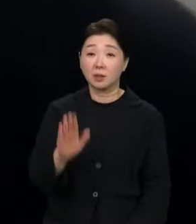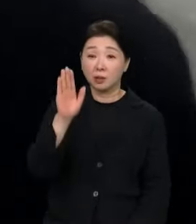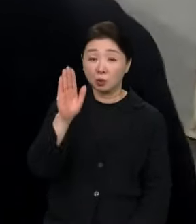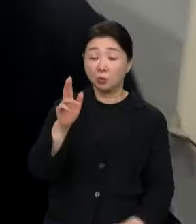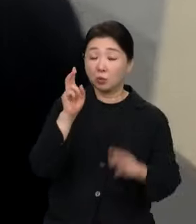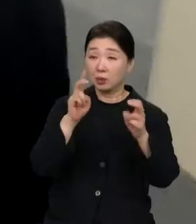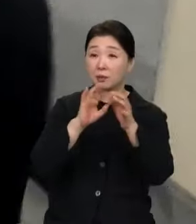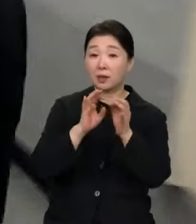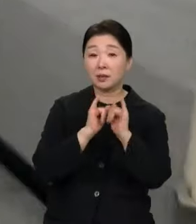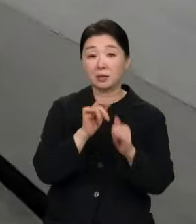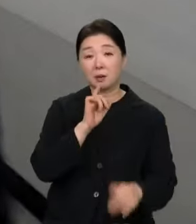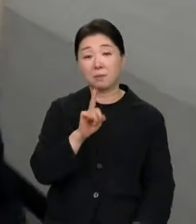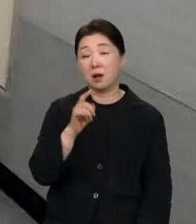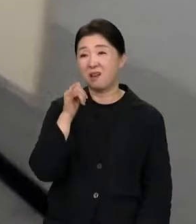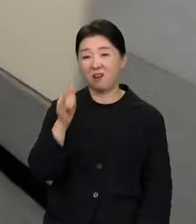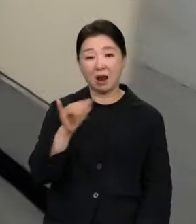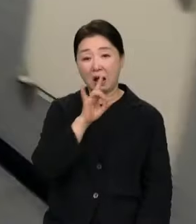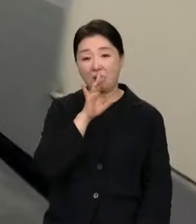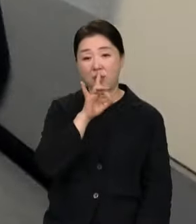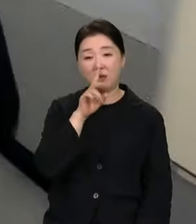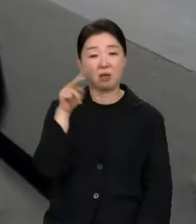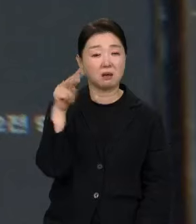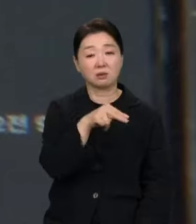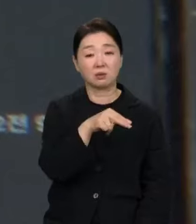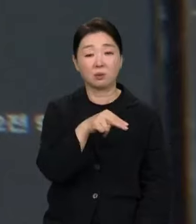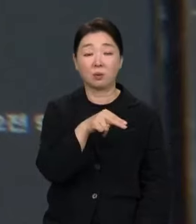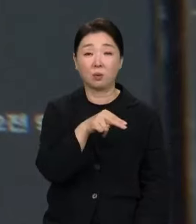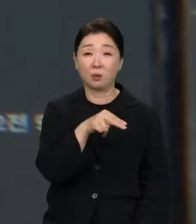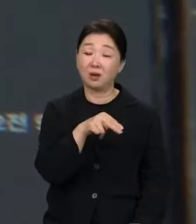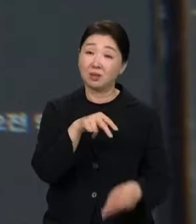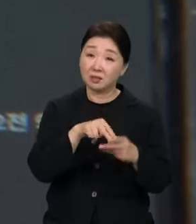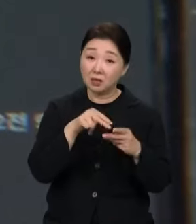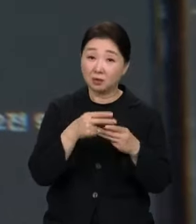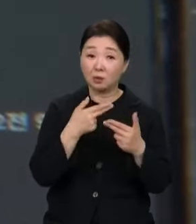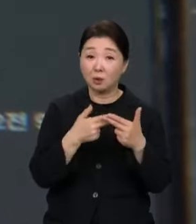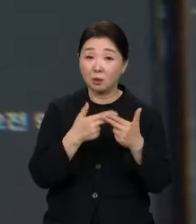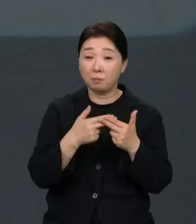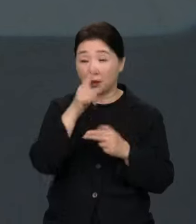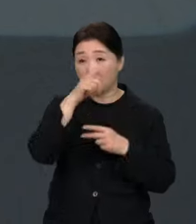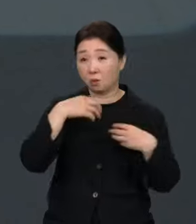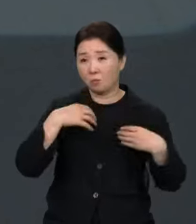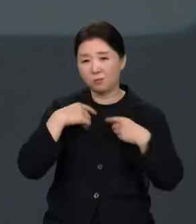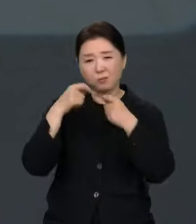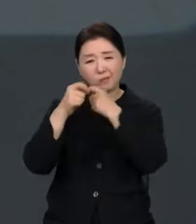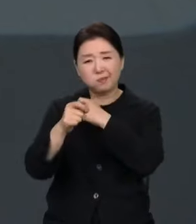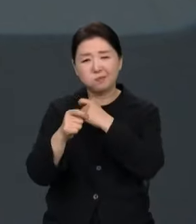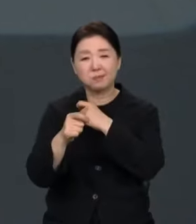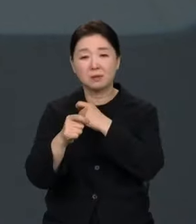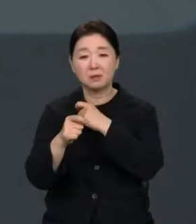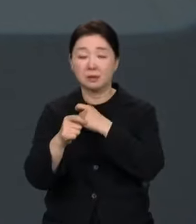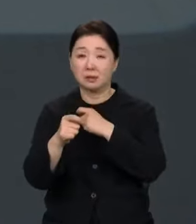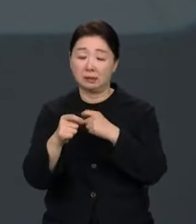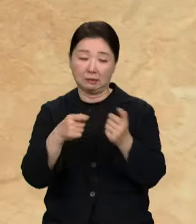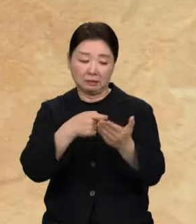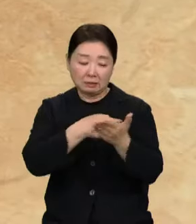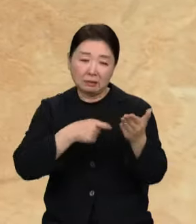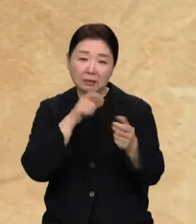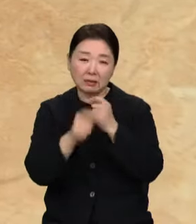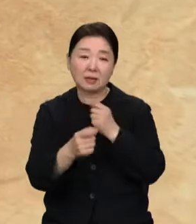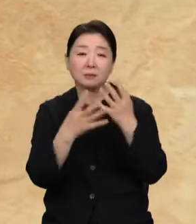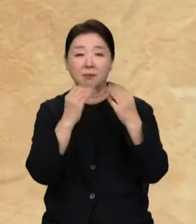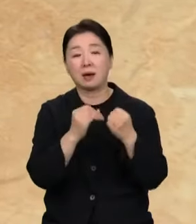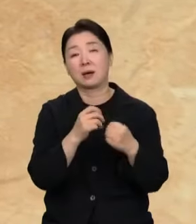업체 관계자들은 연락 두절 상태입니다. 센터나 협회 등 정부를 사칭한 다른 업체들도 늘고 있어